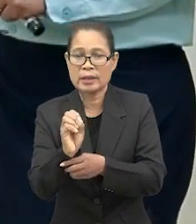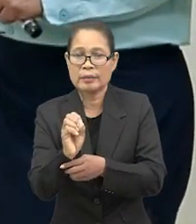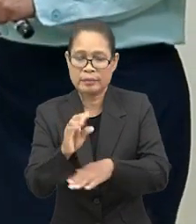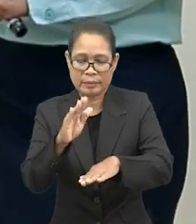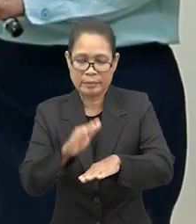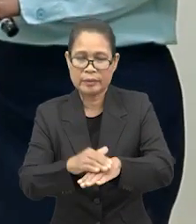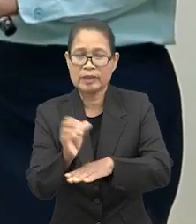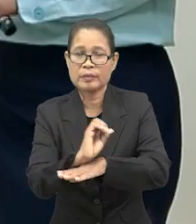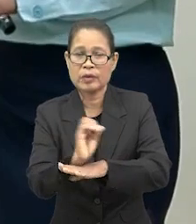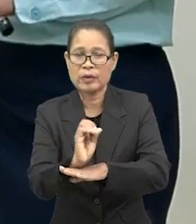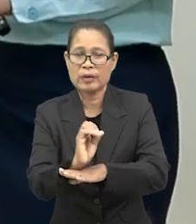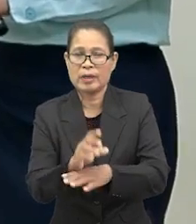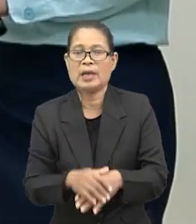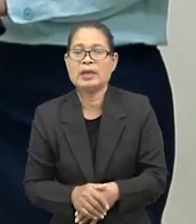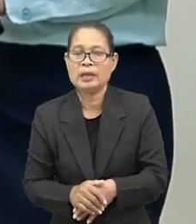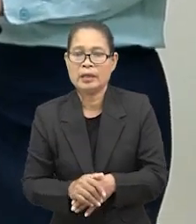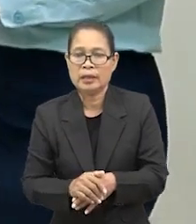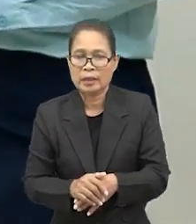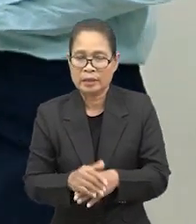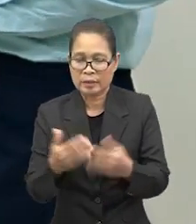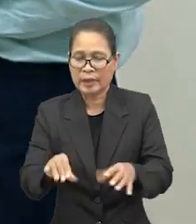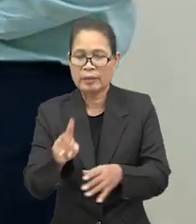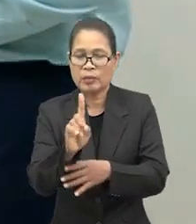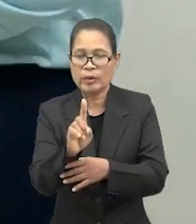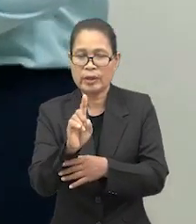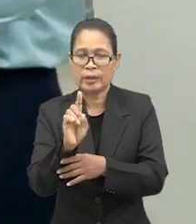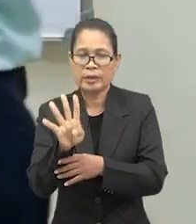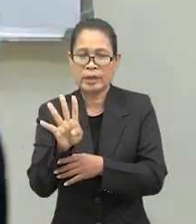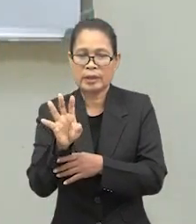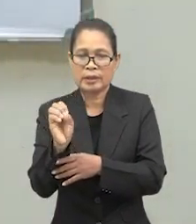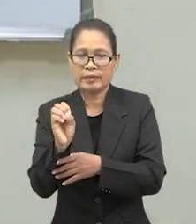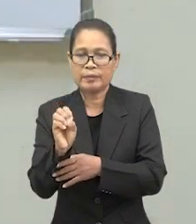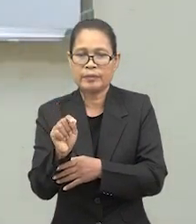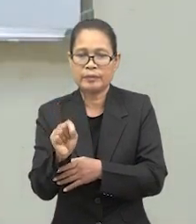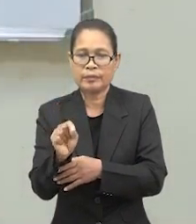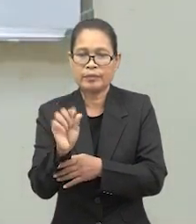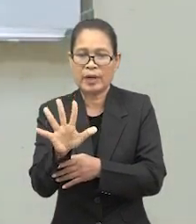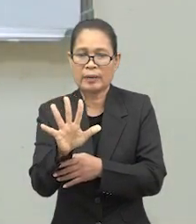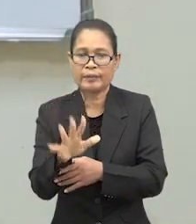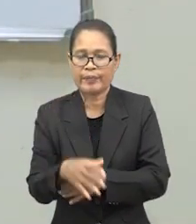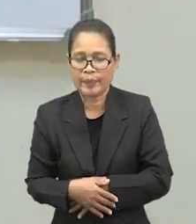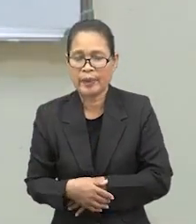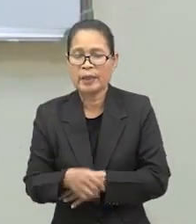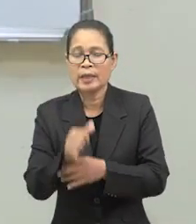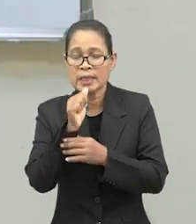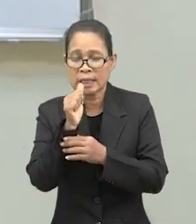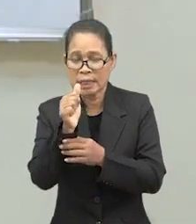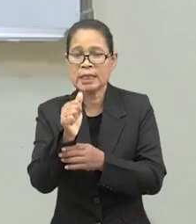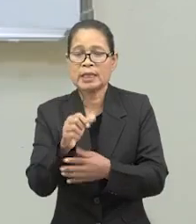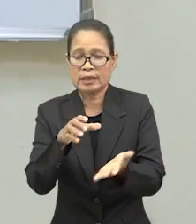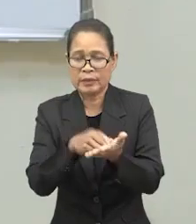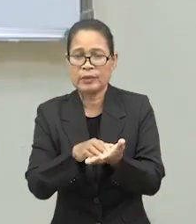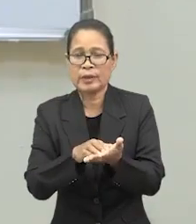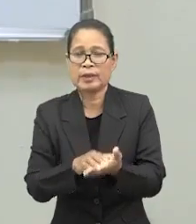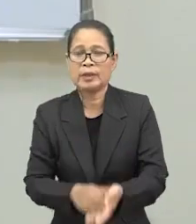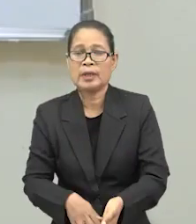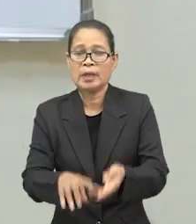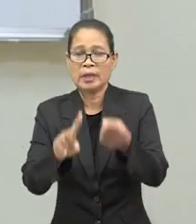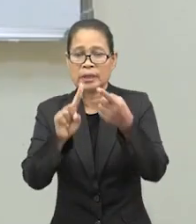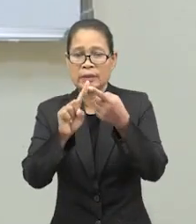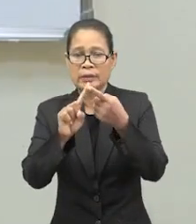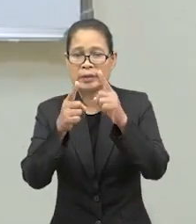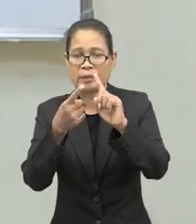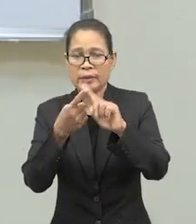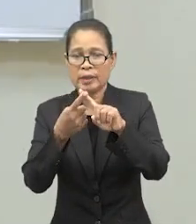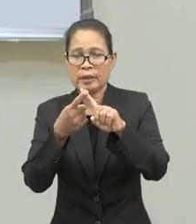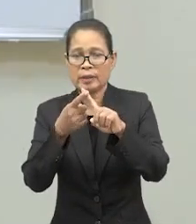cứ chia chùm luôn cột chùm này mùi rối sai sập chọt prám cứ chia chùm